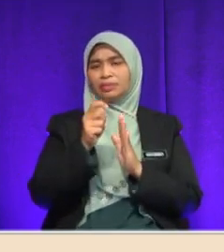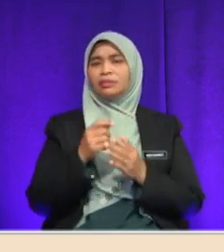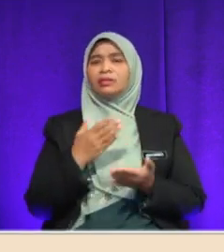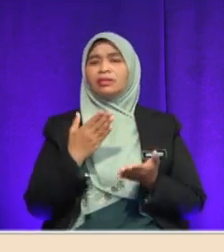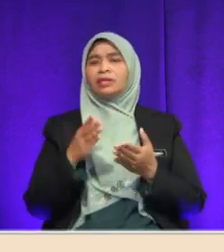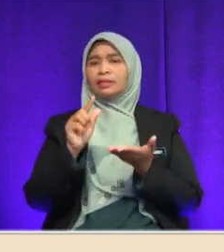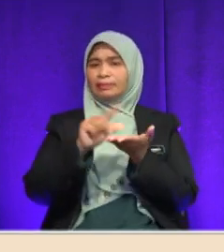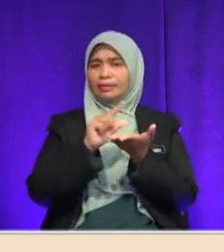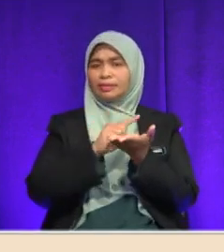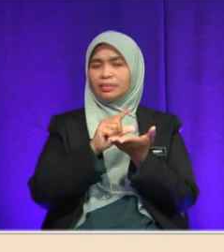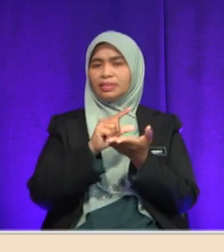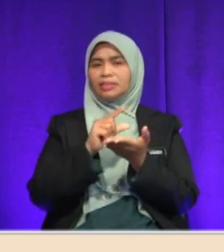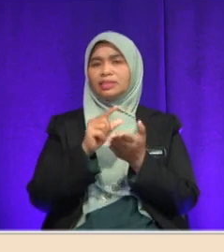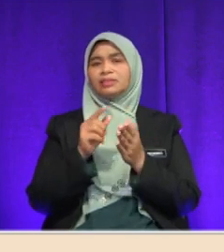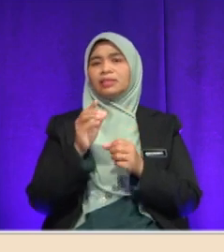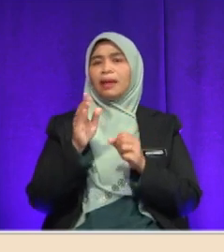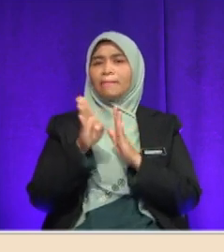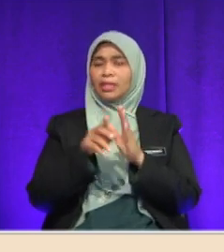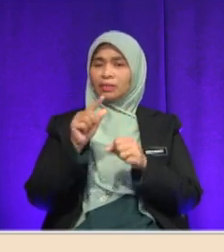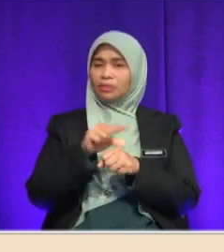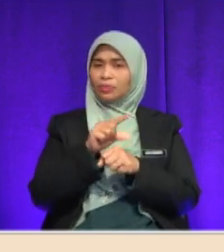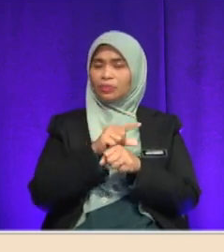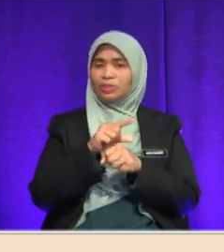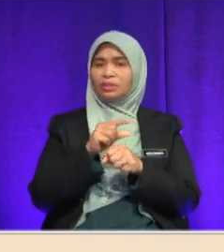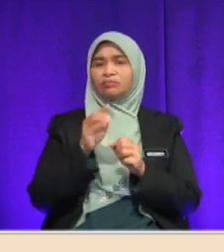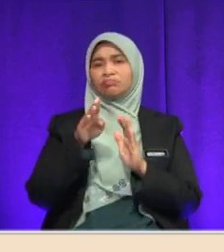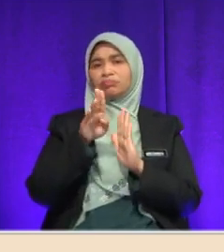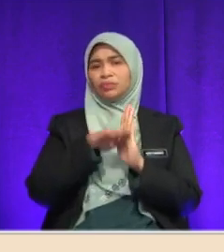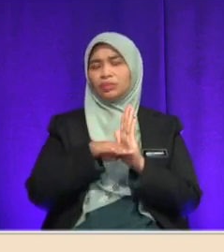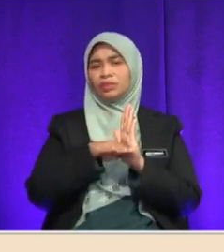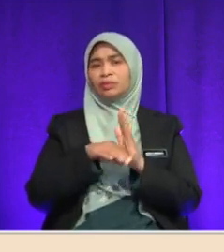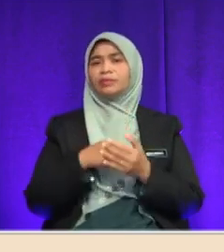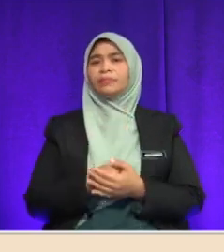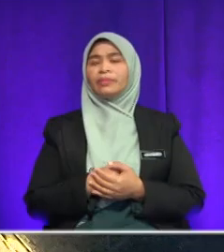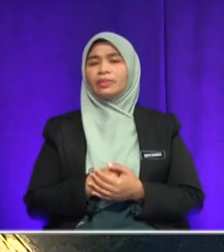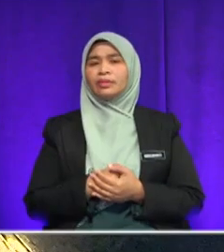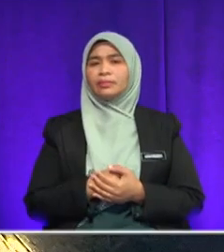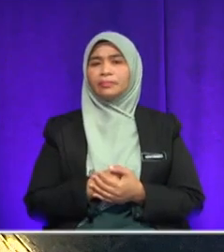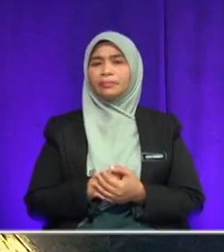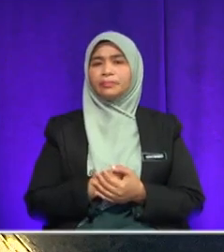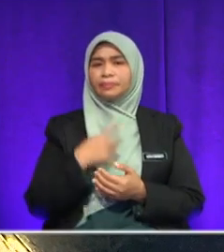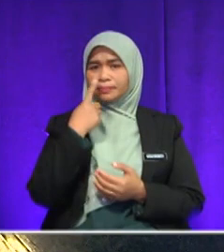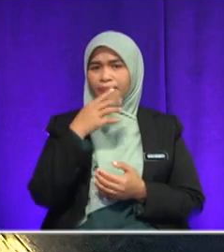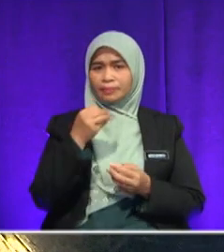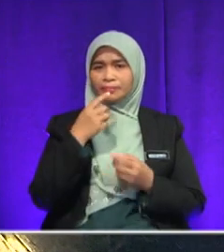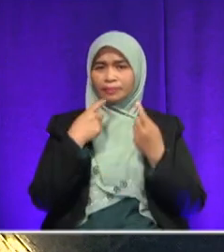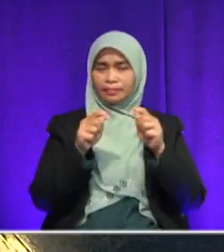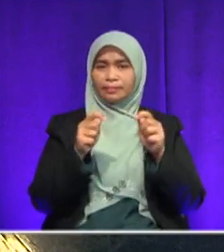menurun. Dan D. Harga barang pengganti menurun. Okey, siapa yang akan cuba? Apa jawapan dia?